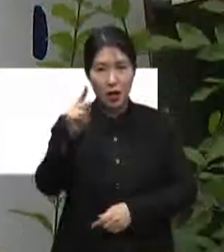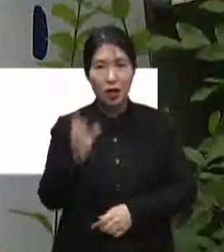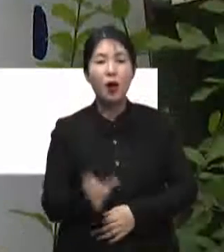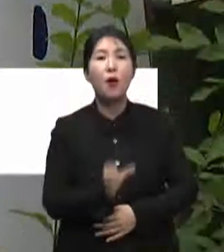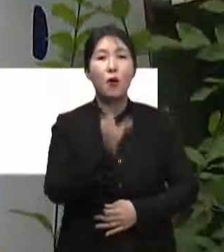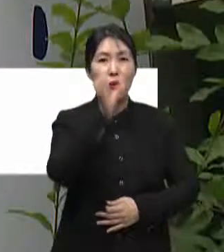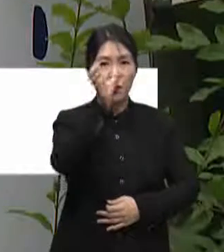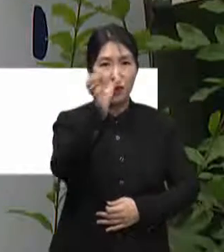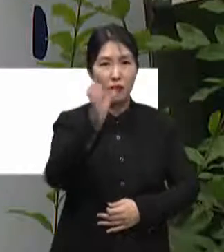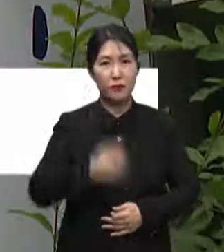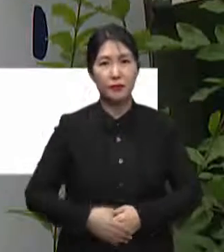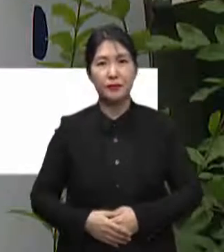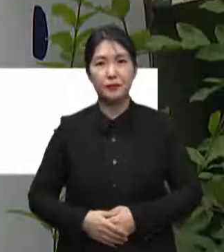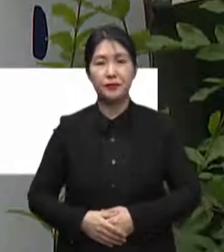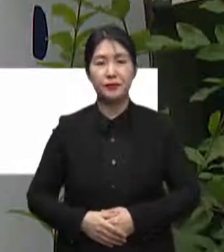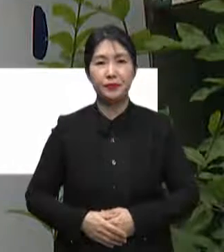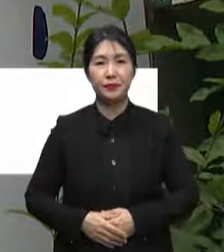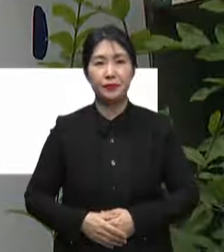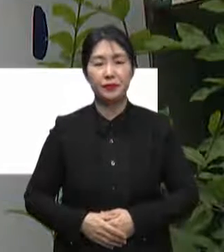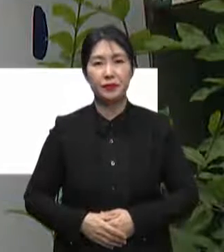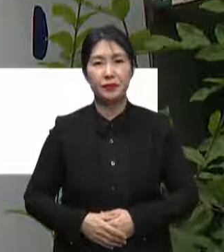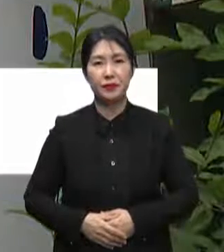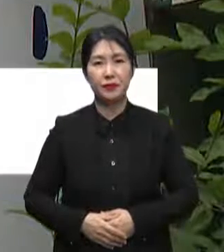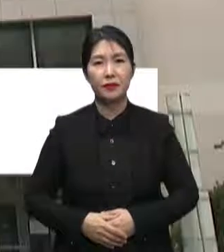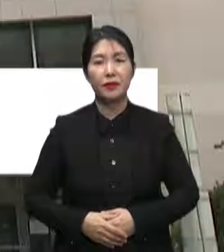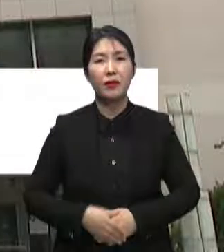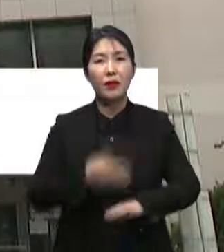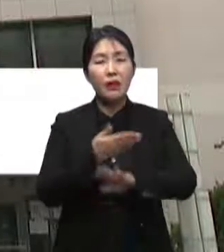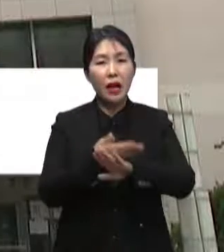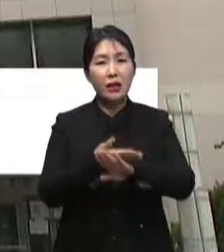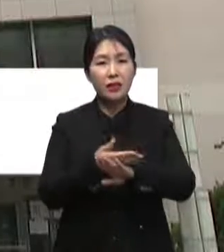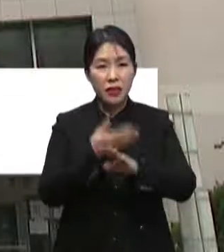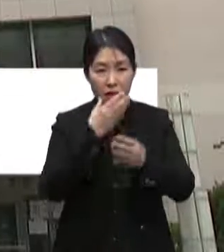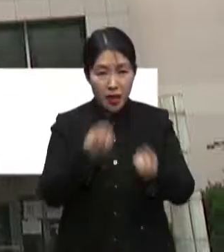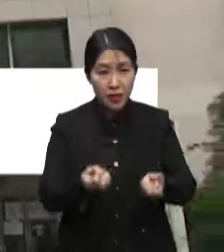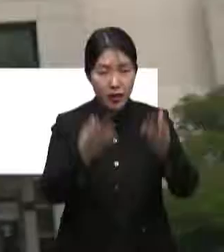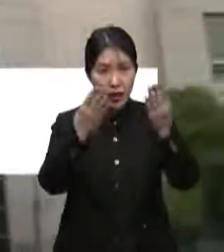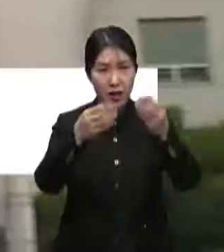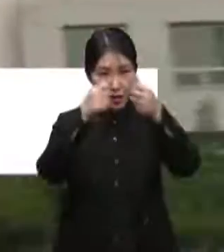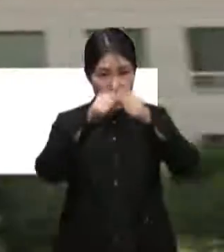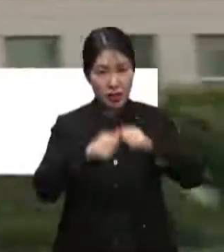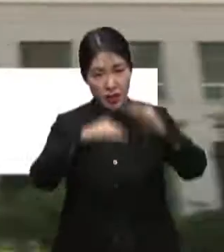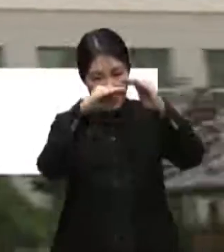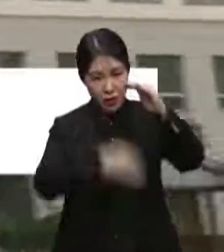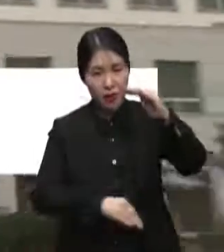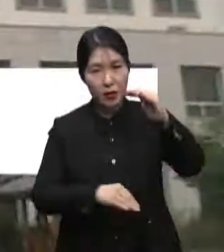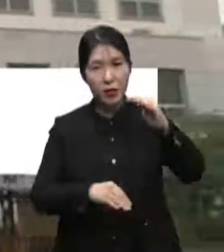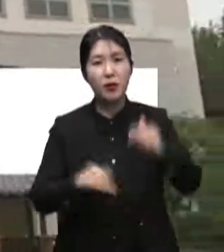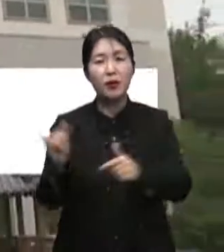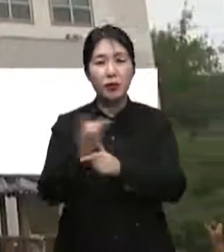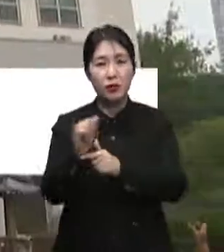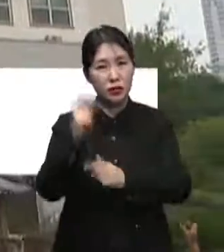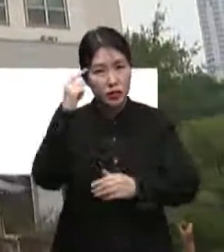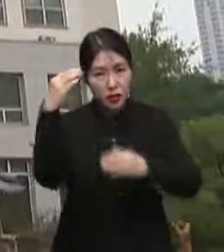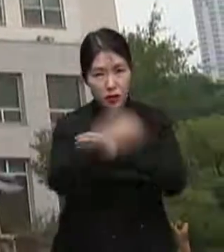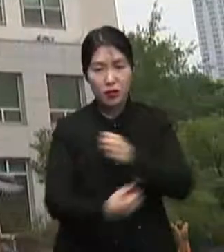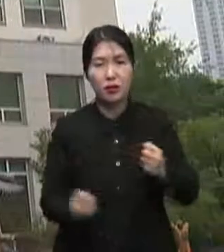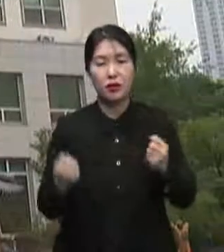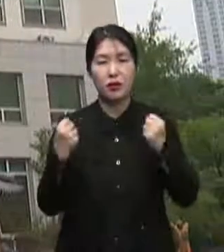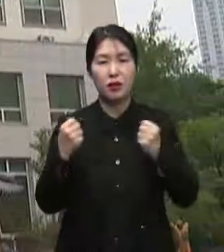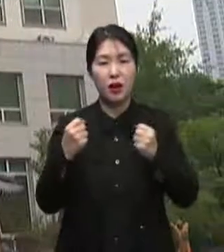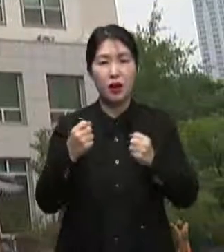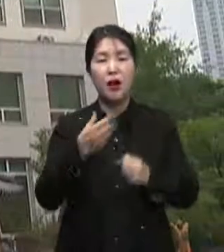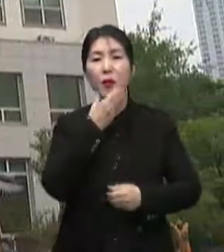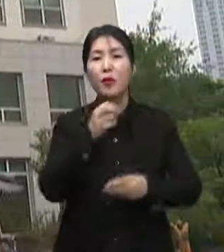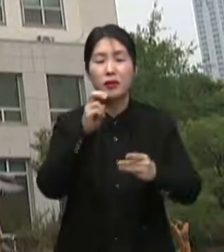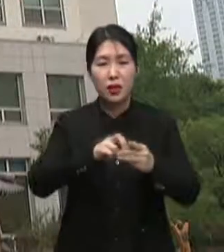태그해 게시하면 됩니다. 그 외 이벤트와 행사에 대한 자세한 내용은 연수구 정신건강복지센터 네이버 블로그에서 확인